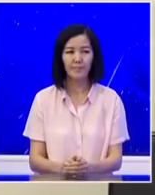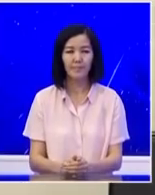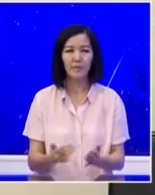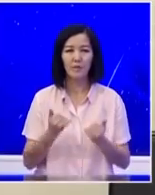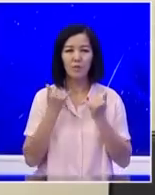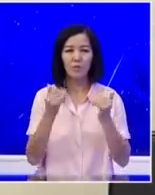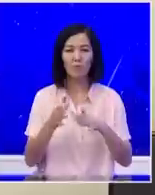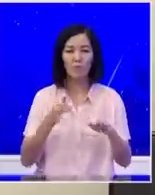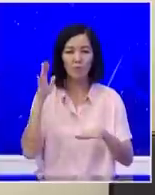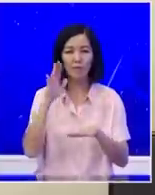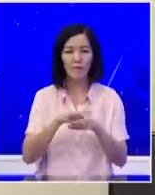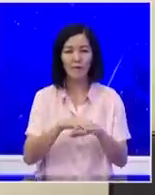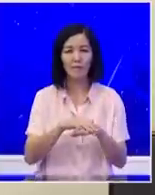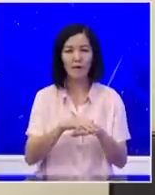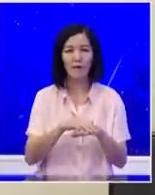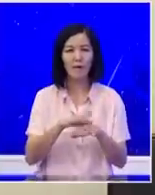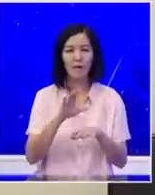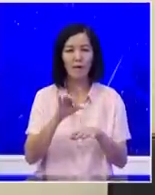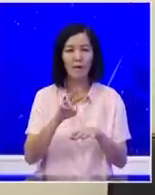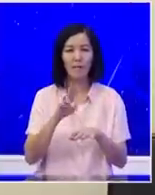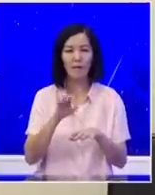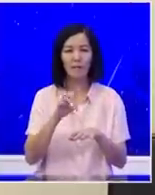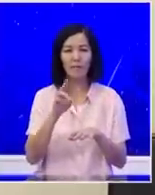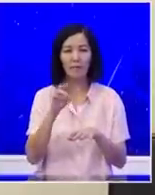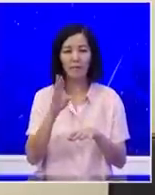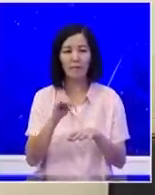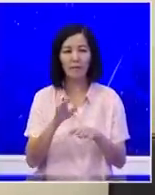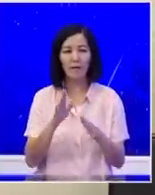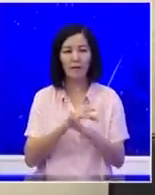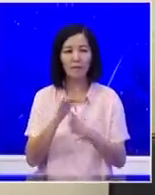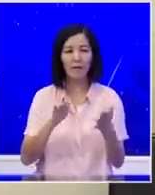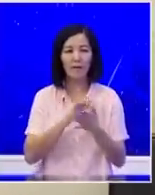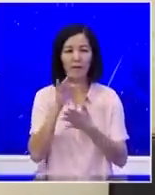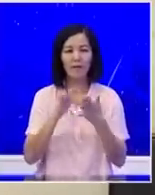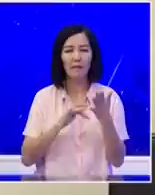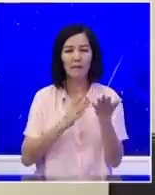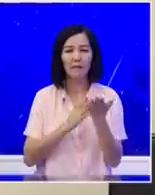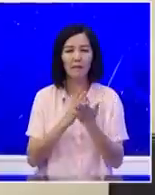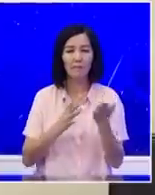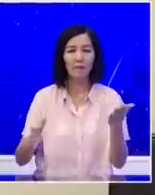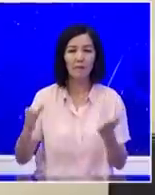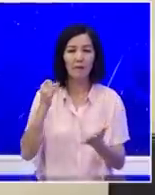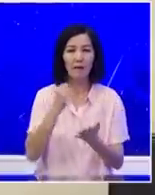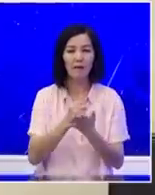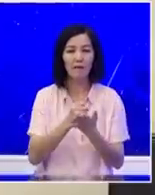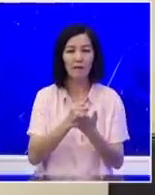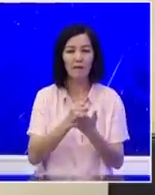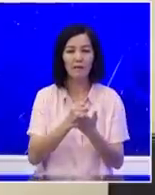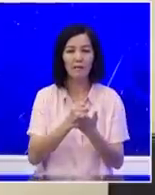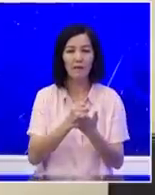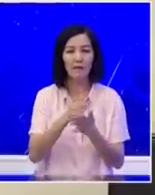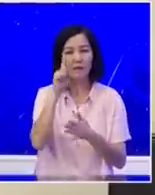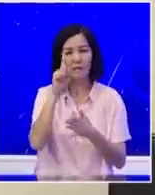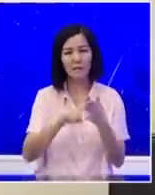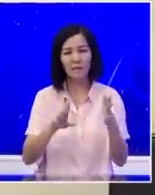Құрметті Амандық Ғаббасұлы, құрметті депутаттар, Қапшағай қаласының әкімінің лауазына сенім білдіріп тағайындап атқаныңызға шын